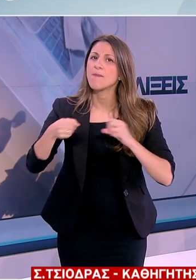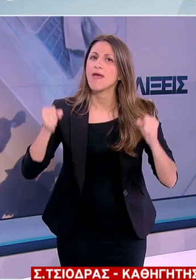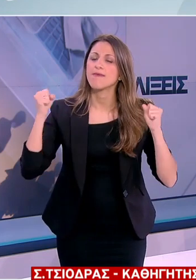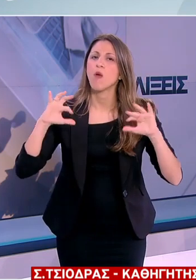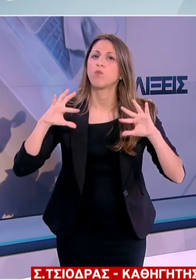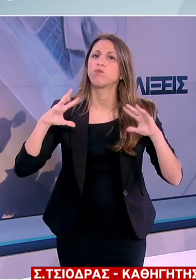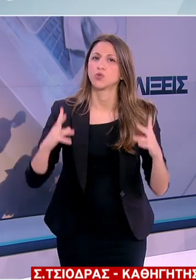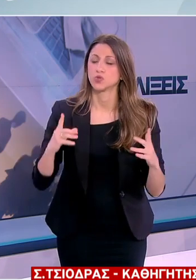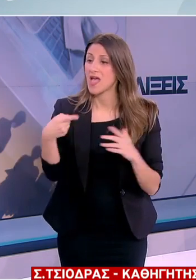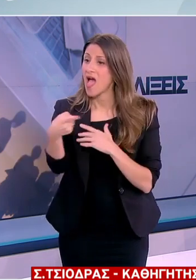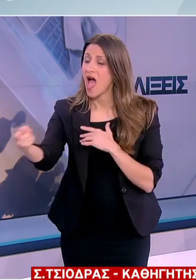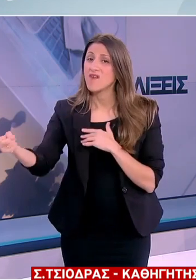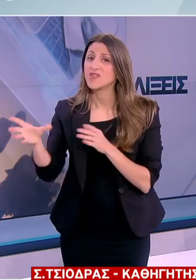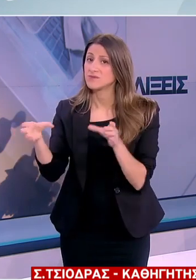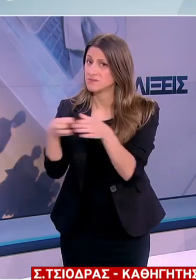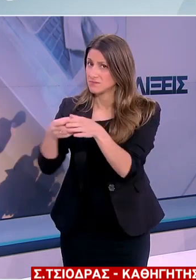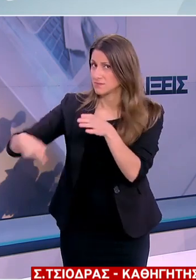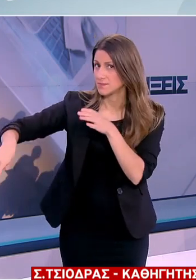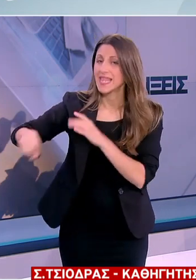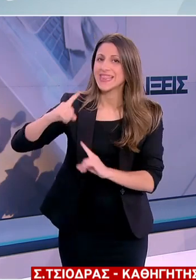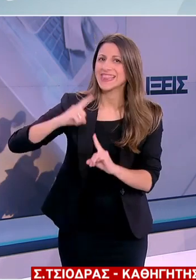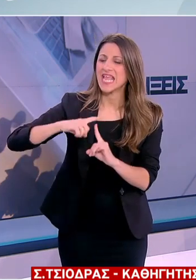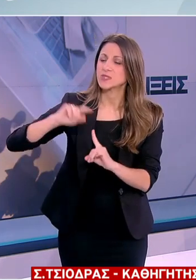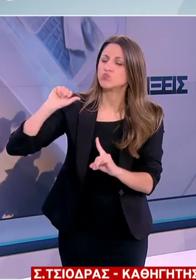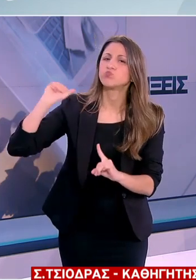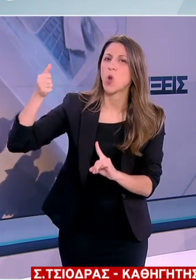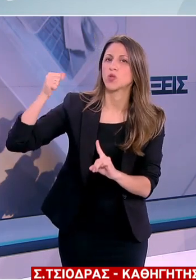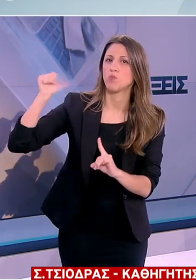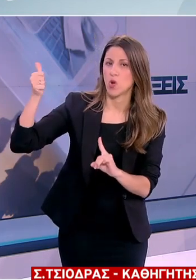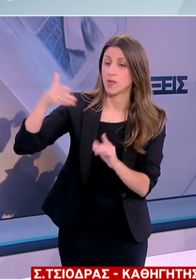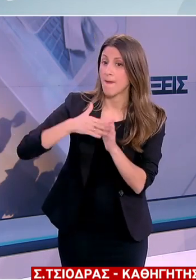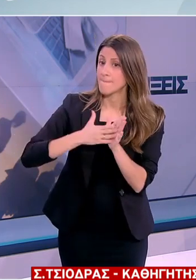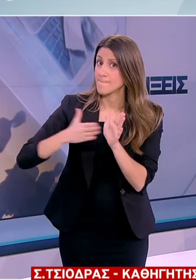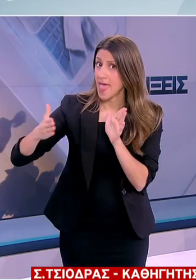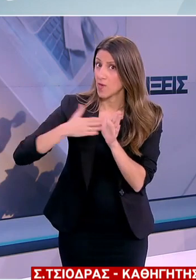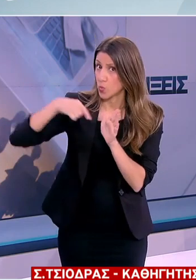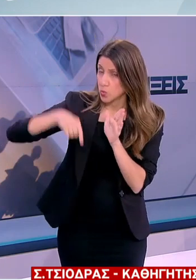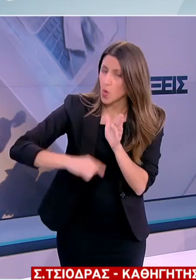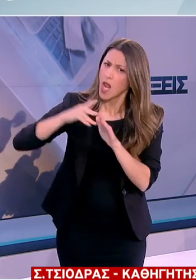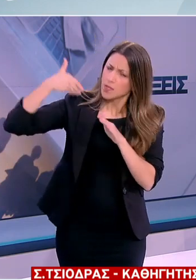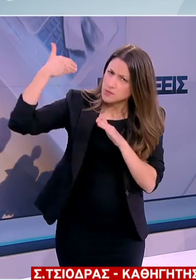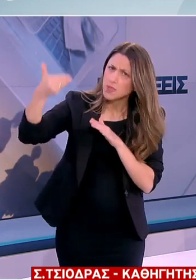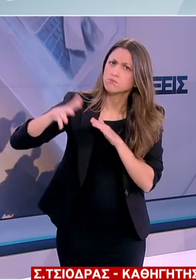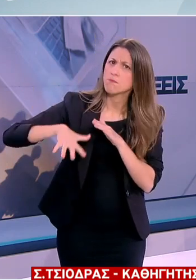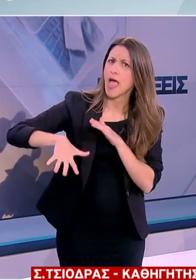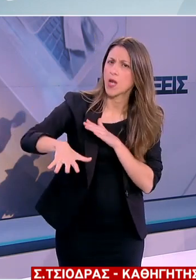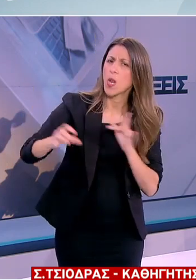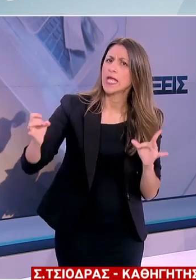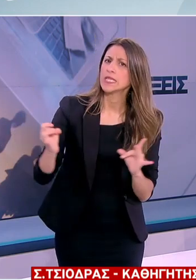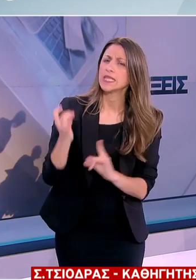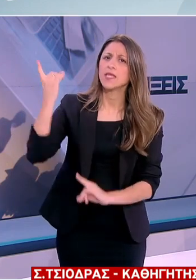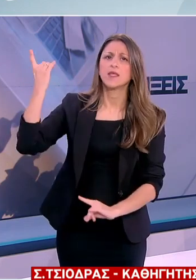για τον εργαστηριακό έλεγχο, τόσο αυτή την περίοδο, όσο και στο άμεσο μέλλον, όταν θα έχουμε τις αξιόπιστες